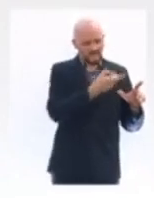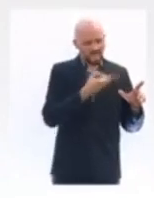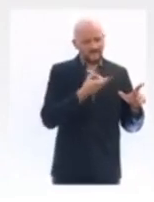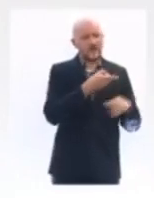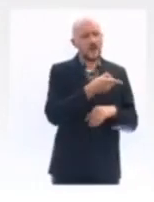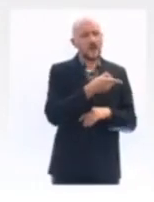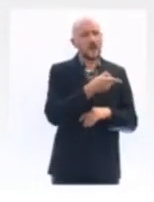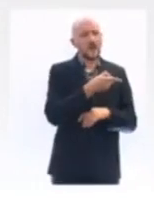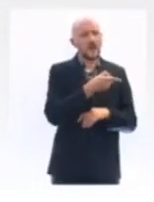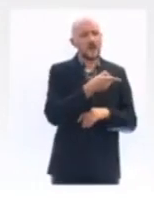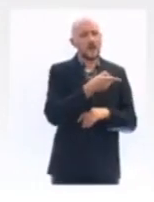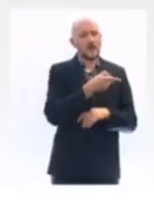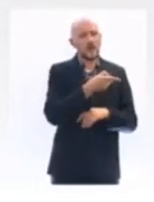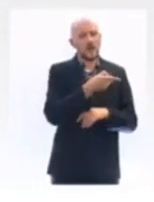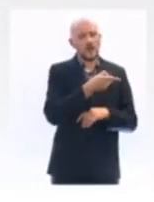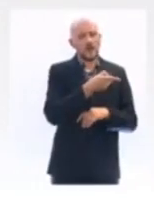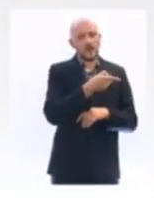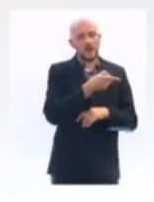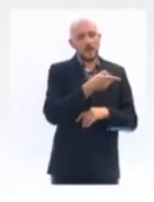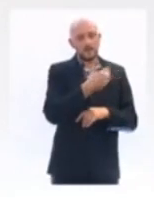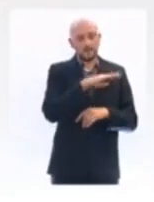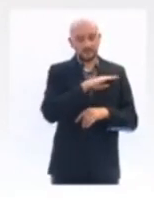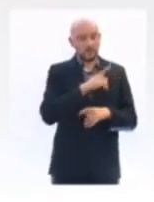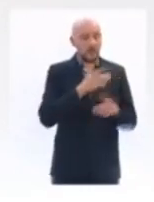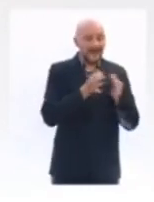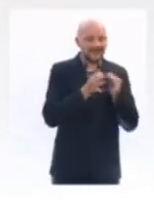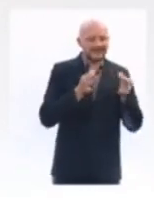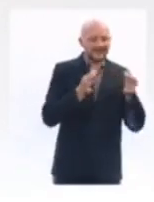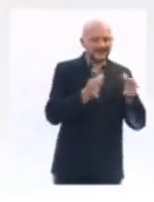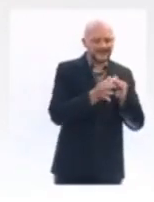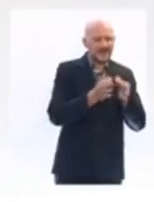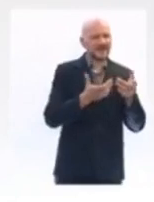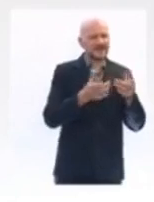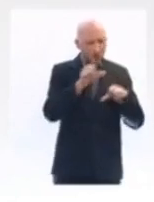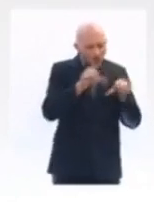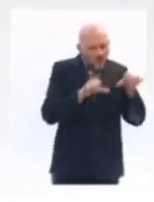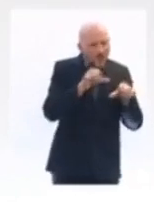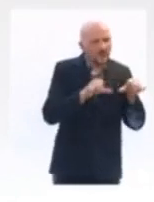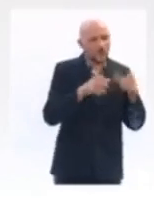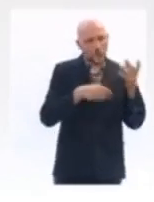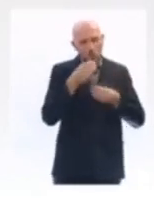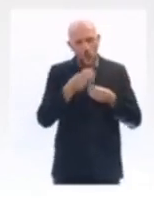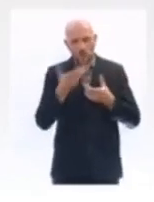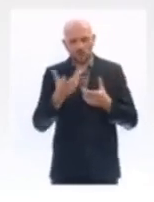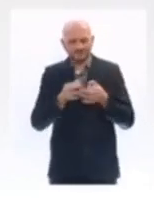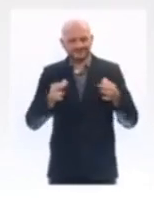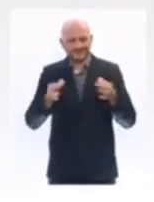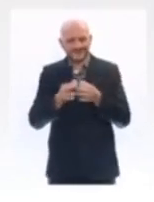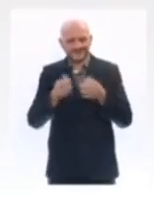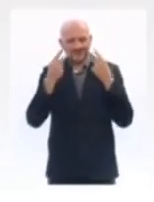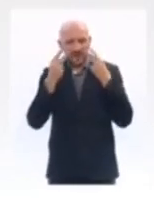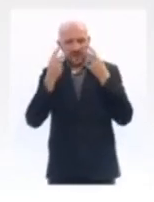en charge encore qu'au cours de la première vague. Deuxième question, est-ce qu'on peut faire mieux, enfin, si j'ai bien compris votre question,